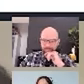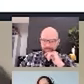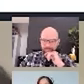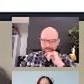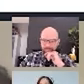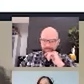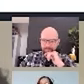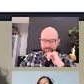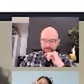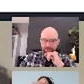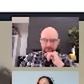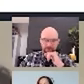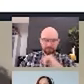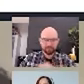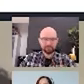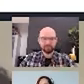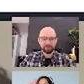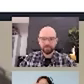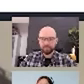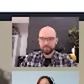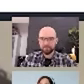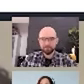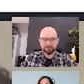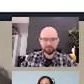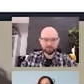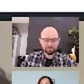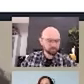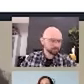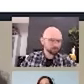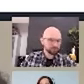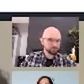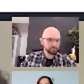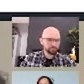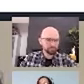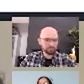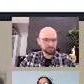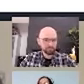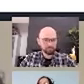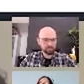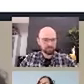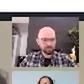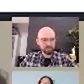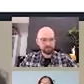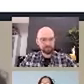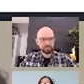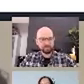akcja Noc Bibliotek. Nazywam się Katarzyna Sołtan-Młodorzeniec, pracuję w Fundacji Centrum Edukacji Obywatelskiej, która tę akcję prowadzi od